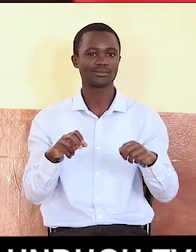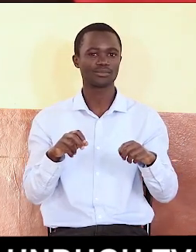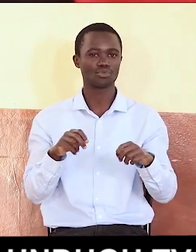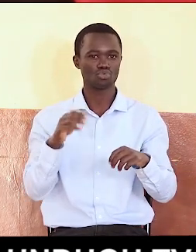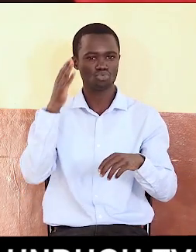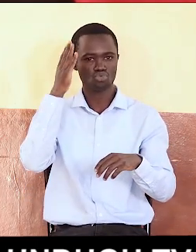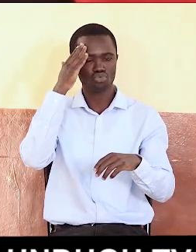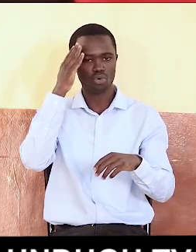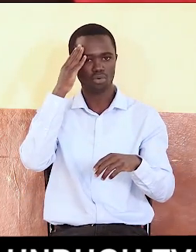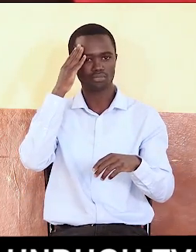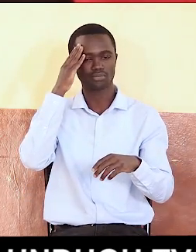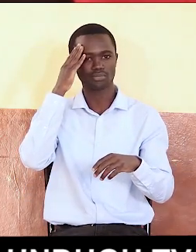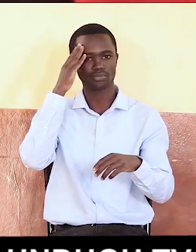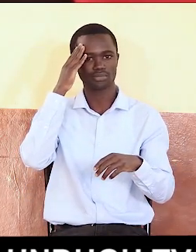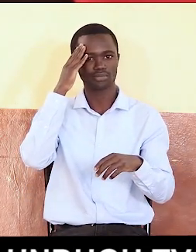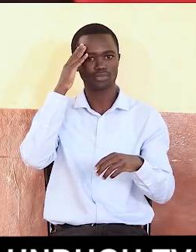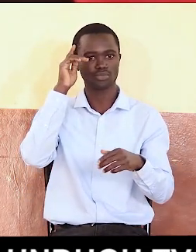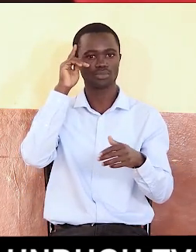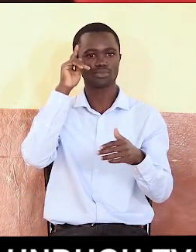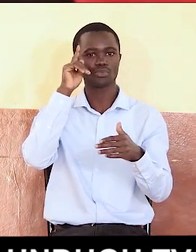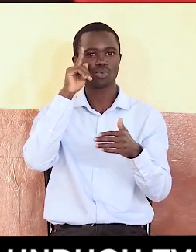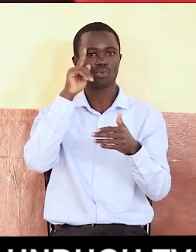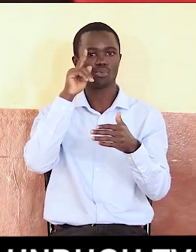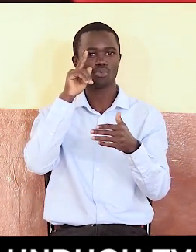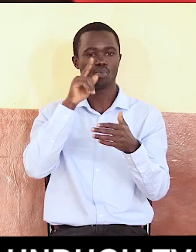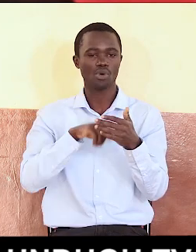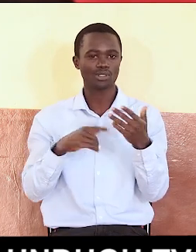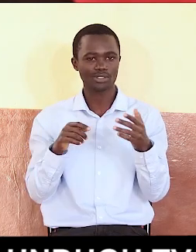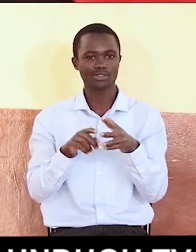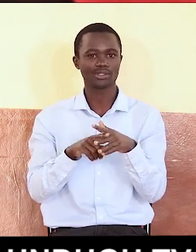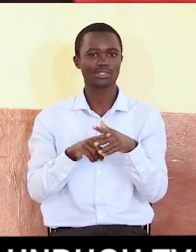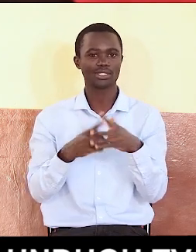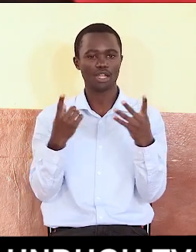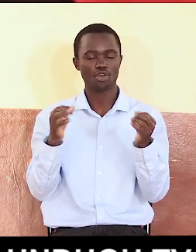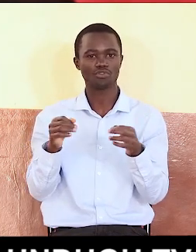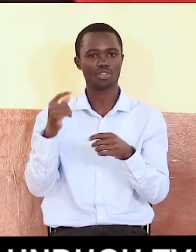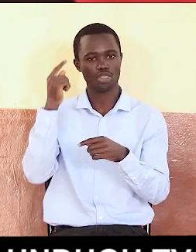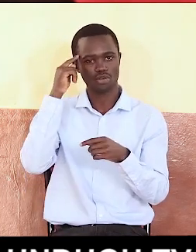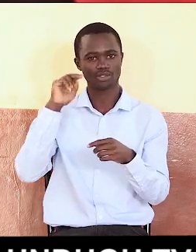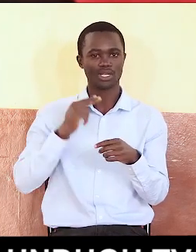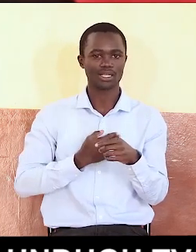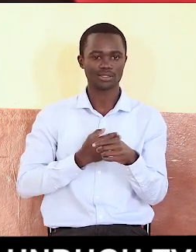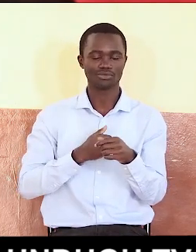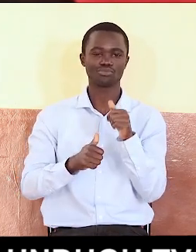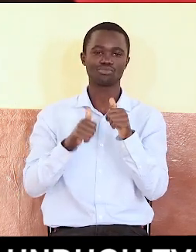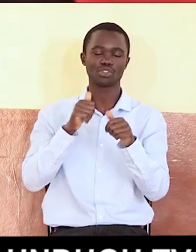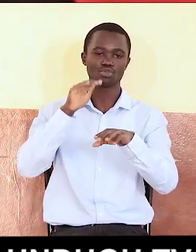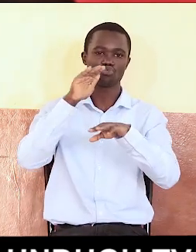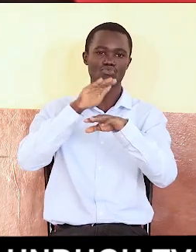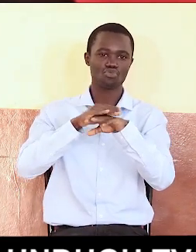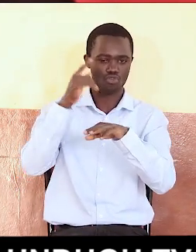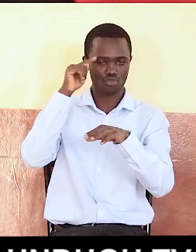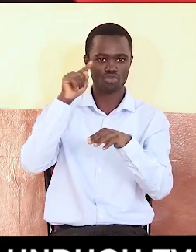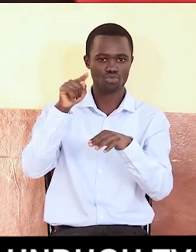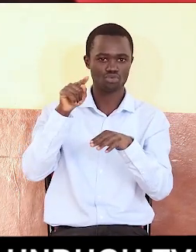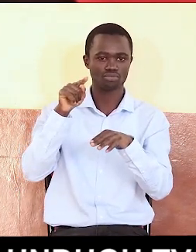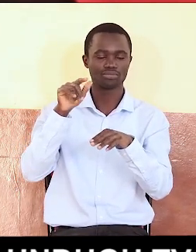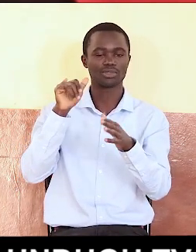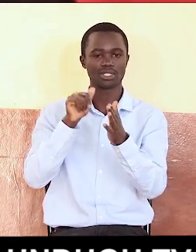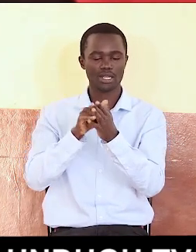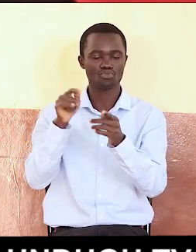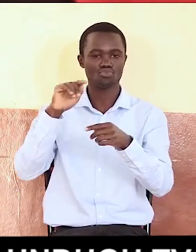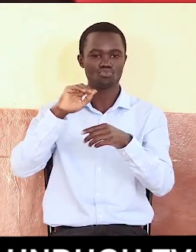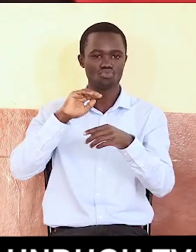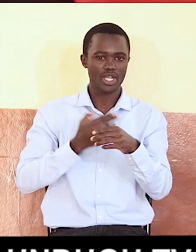kubaini kilicho kiini cha mawazo yetu, yale yanao kupendeza uweze kuyatia